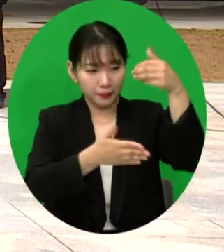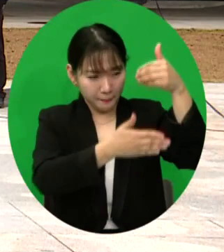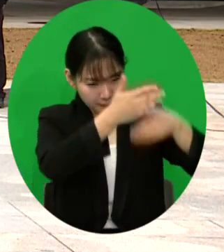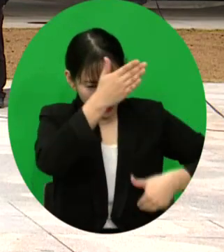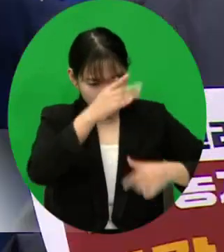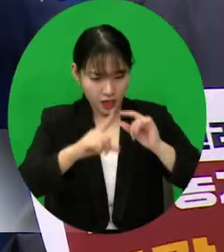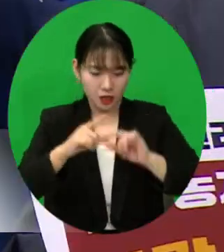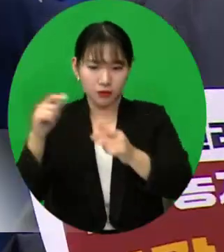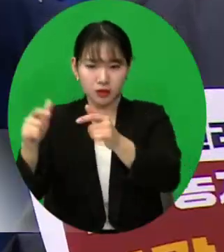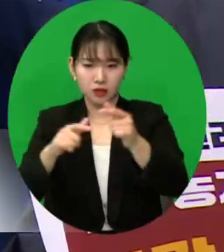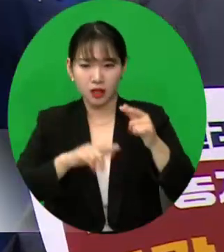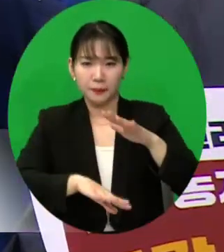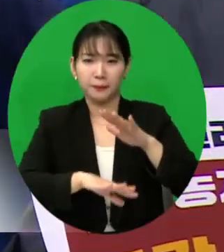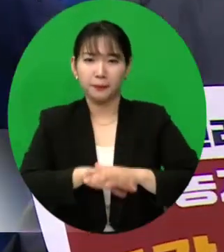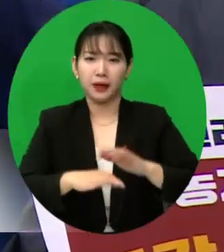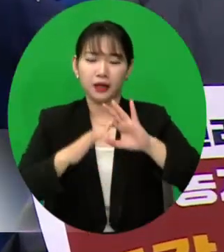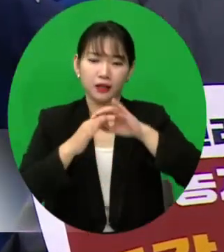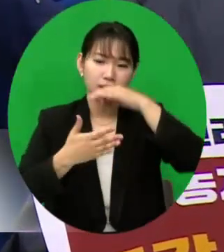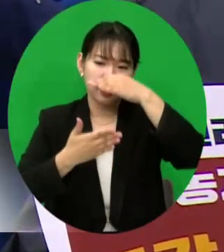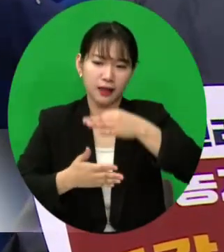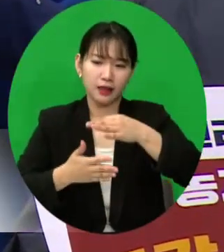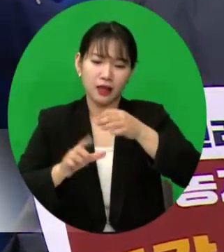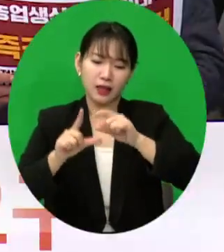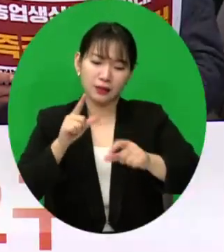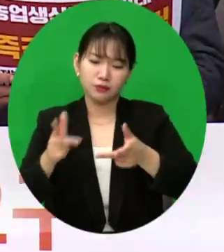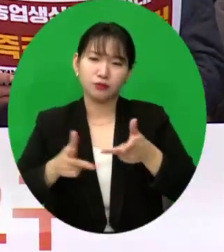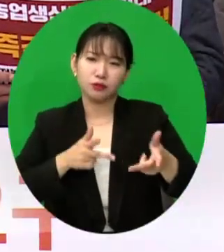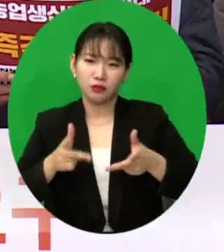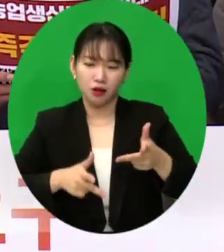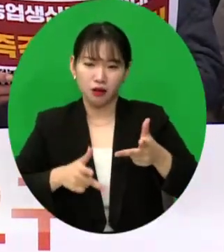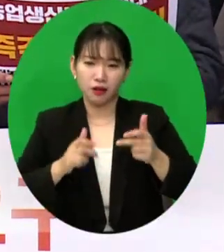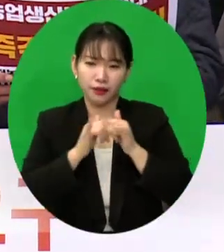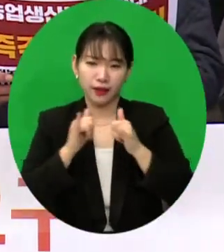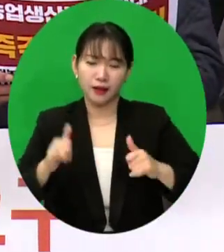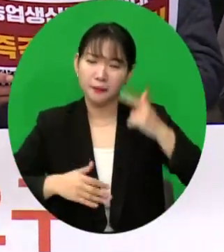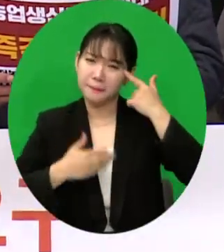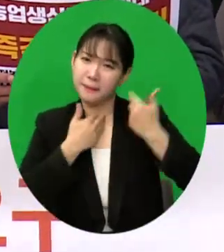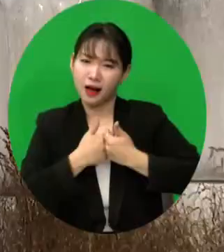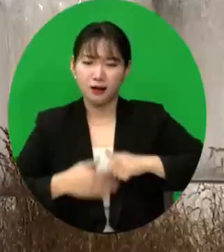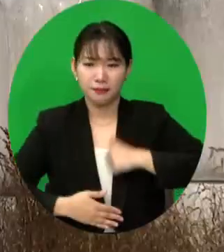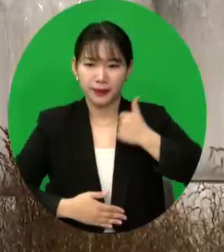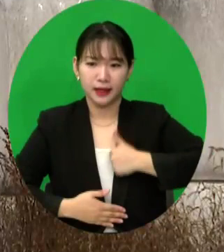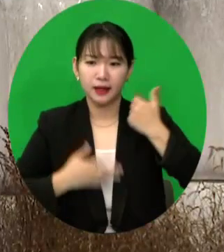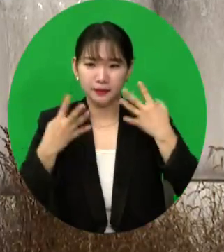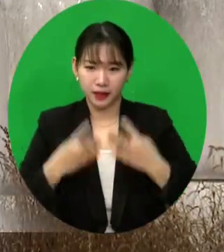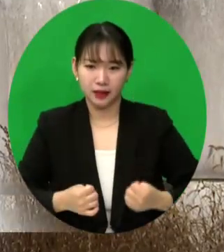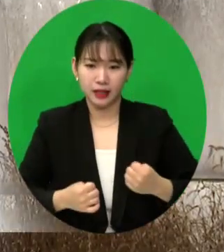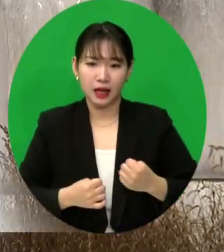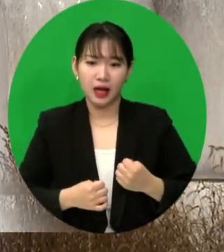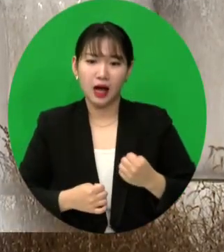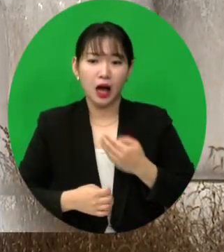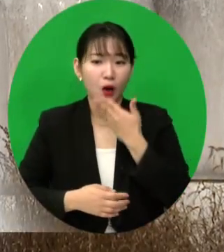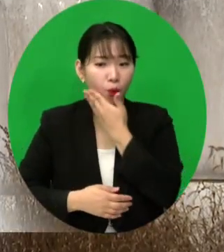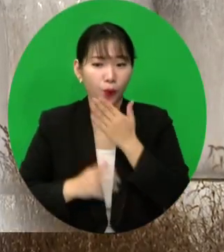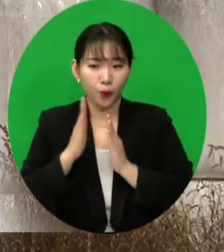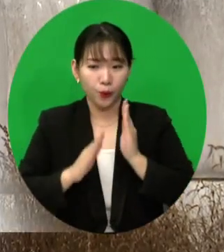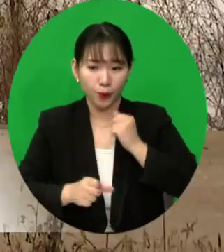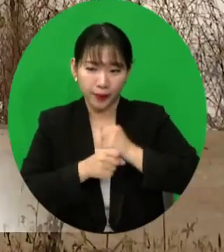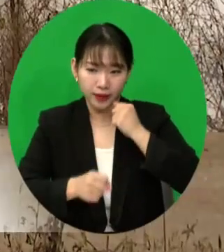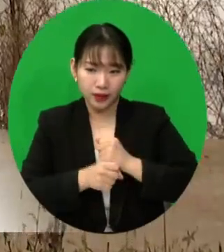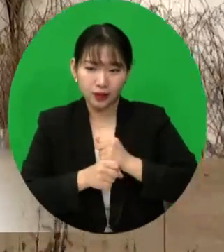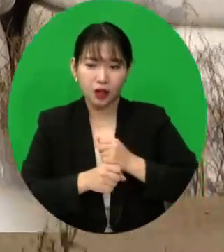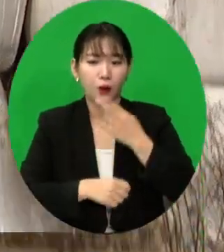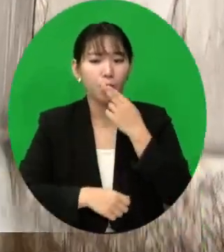일부 시군들도 농업 예산 일부를 조정하면서 농민들의 반발도 터져나오고 있습니다. 볏짚 사료 제조 비용 등도 비닐값